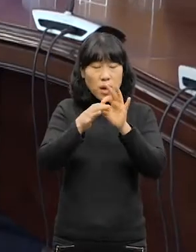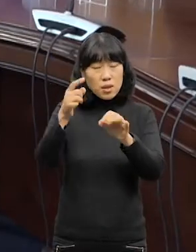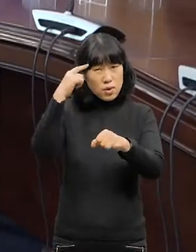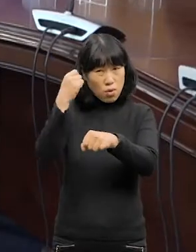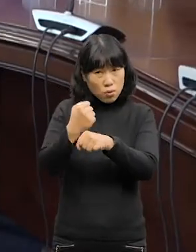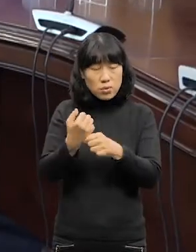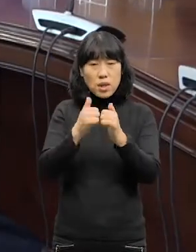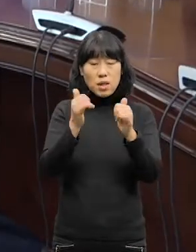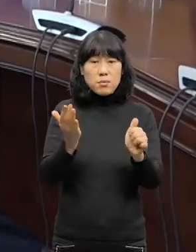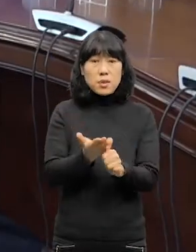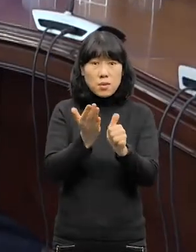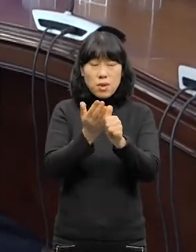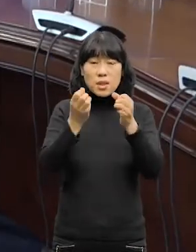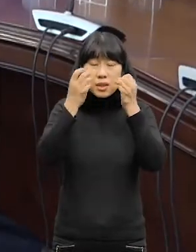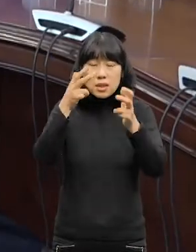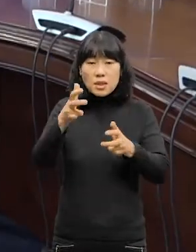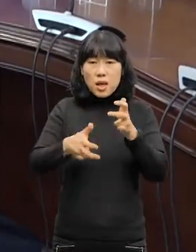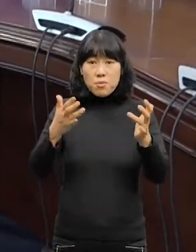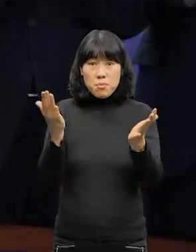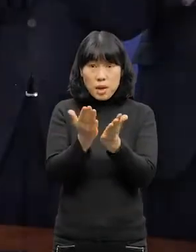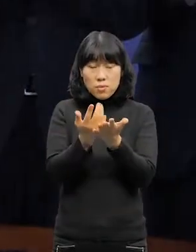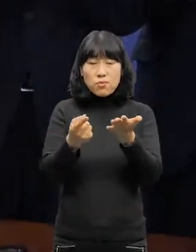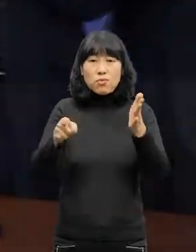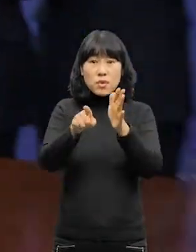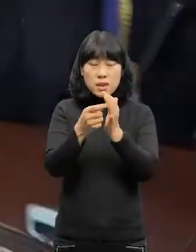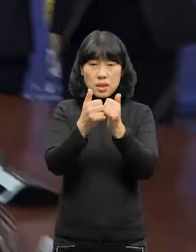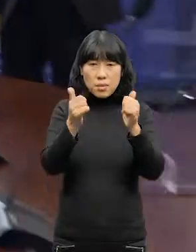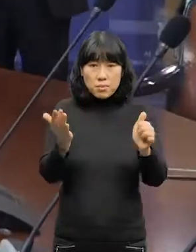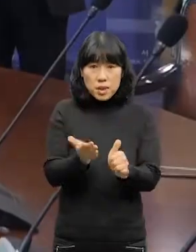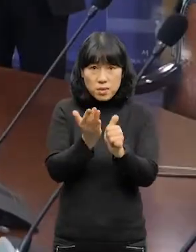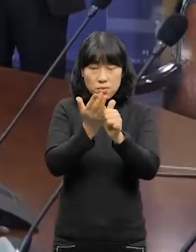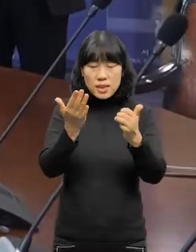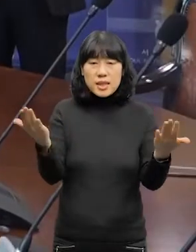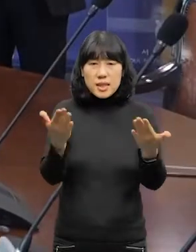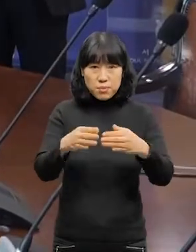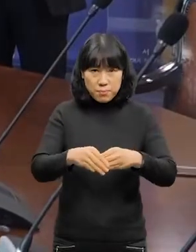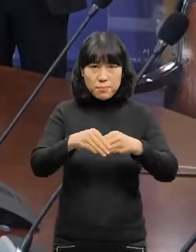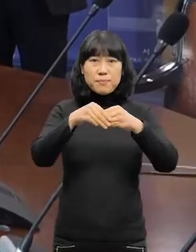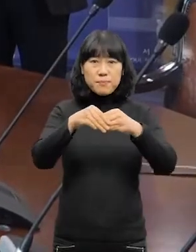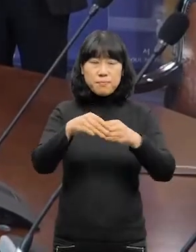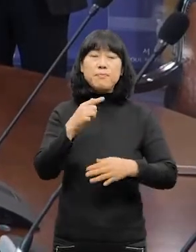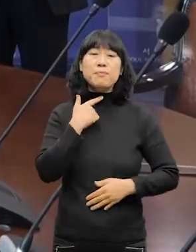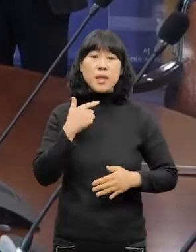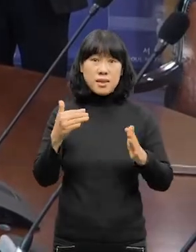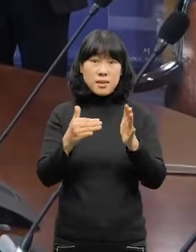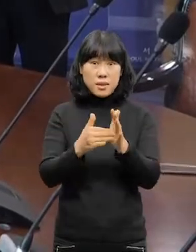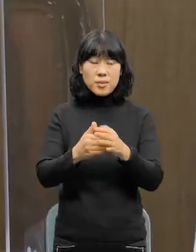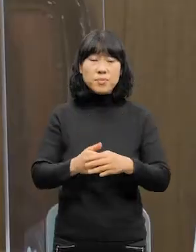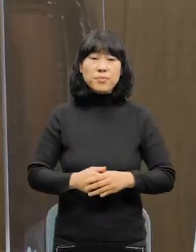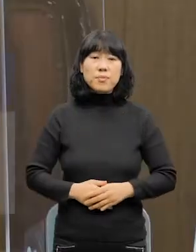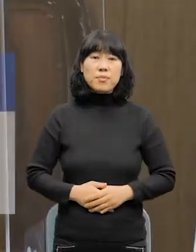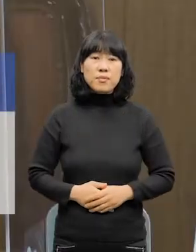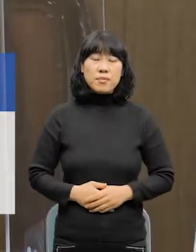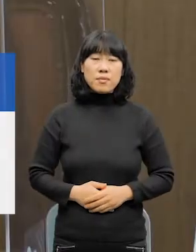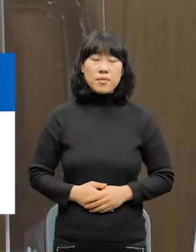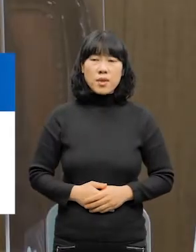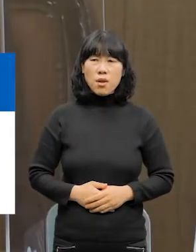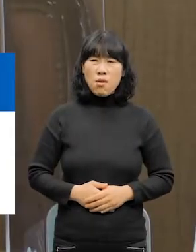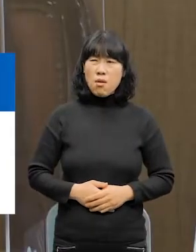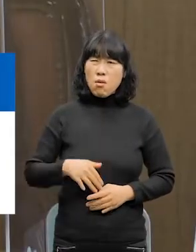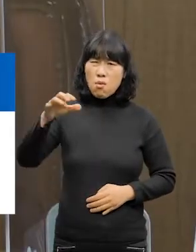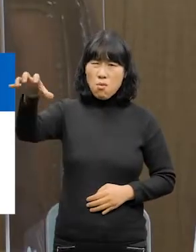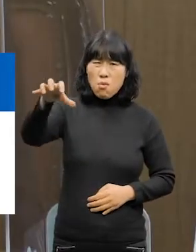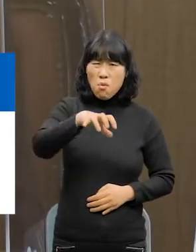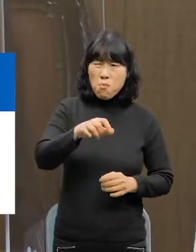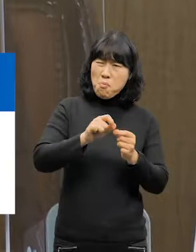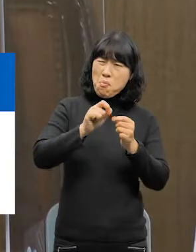인력 교류, 신산업 맞춤형 인재 양성 등을 위한 업무 협약을 체결했습니다. 이게 공간적으로